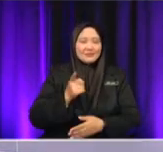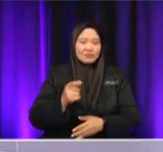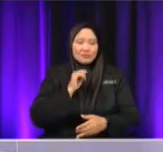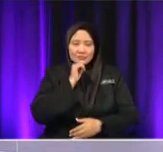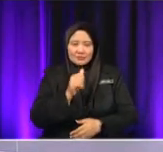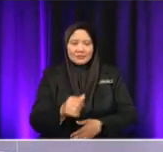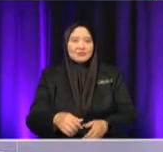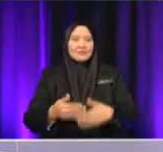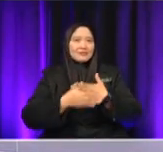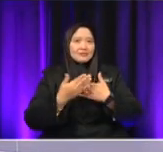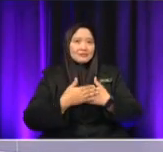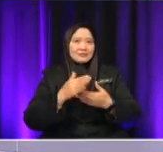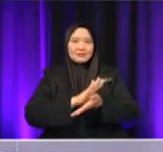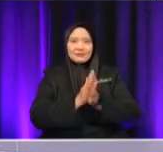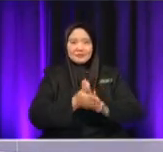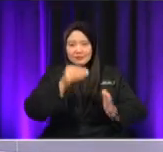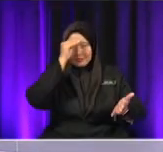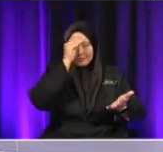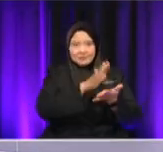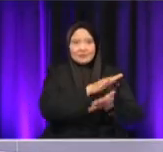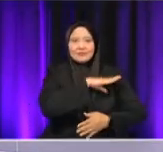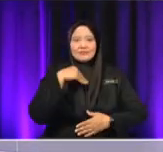anak jadi istri baik kepada penonton